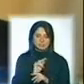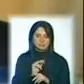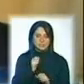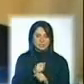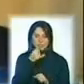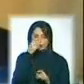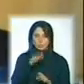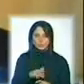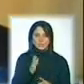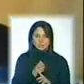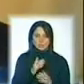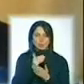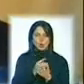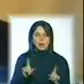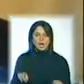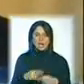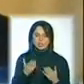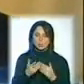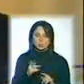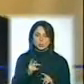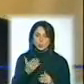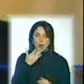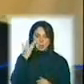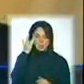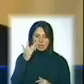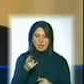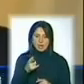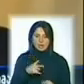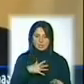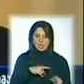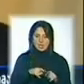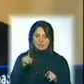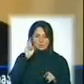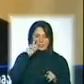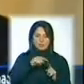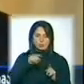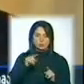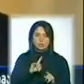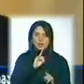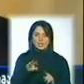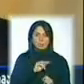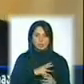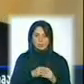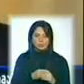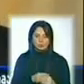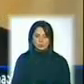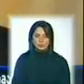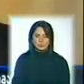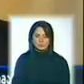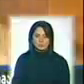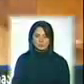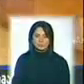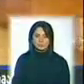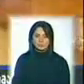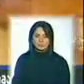მოხდეს. შეუძლებელი იქნებოდა პროგრამის განხორციელება, თუ ამერიკის შეერთებულ შტატებსა და საქართველოს მთავრობას შორის არ იქნებოდა თანამშრომლობა.